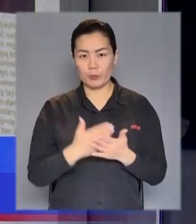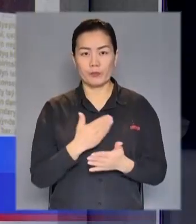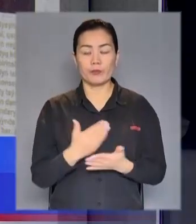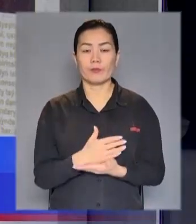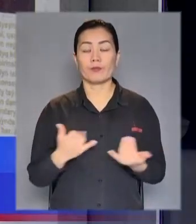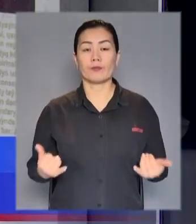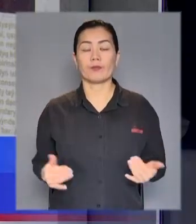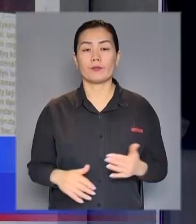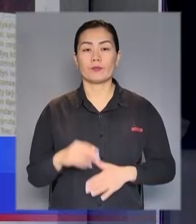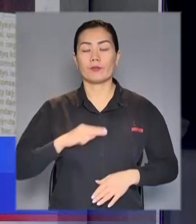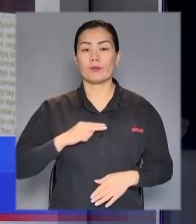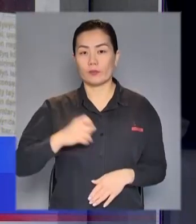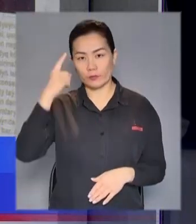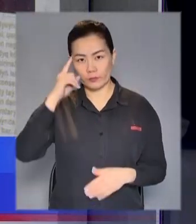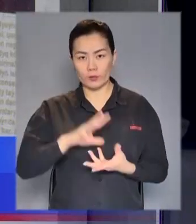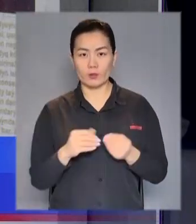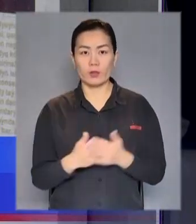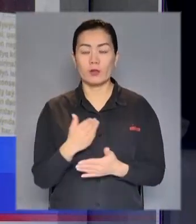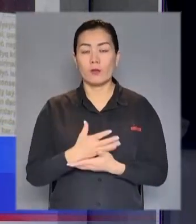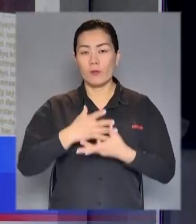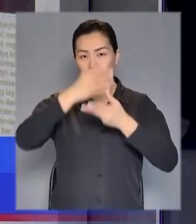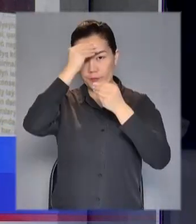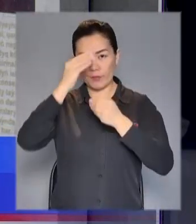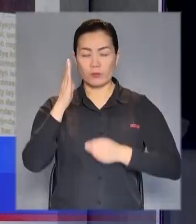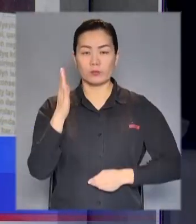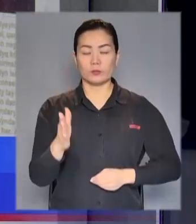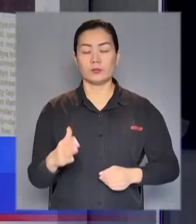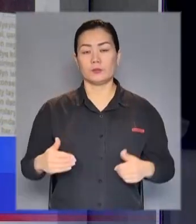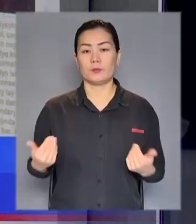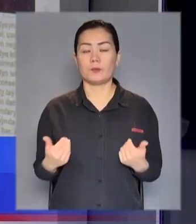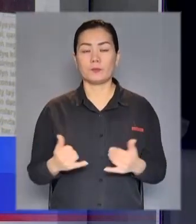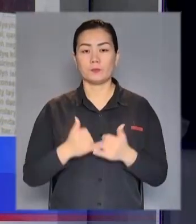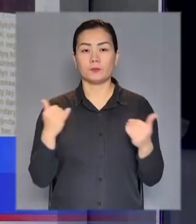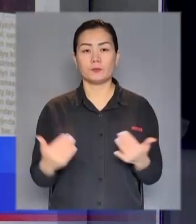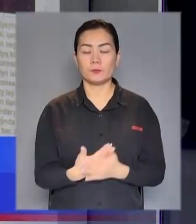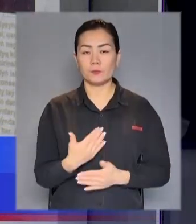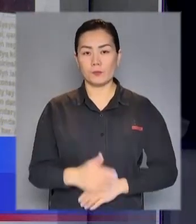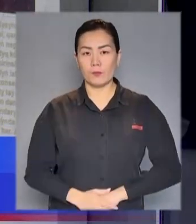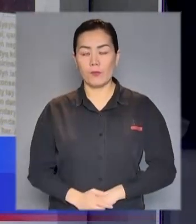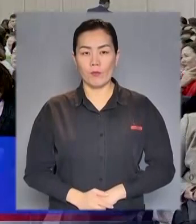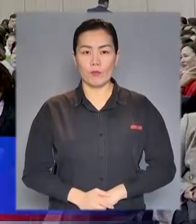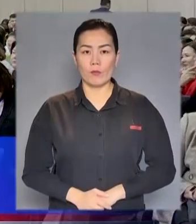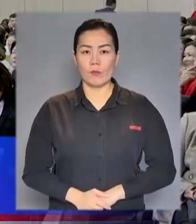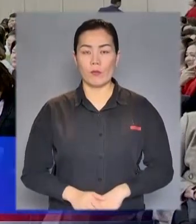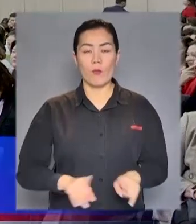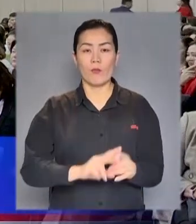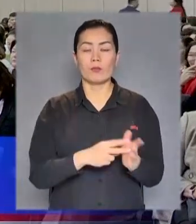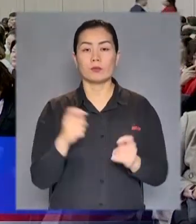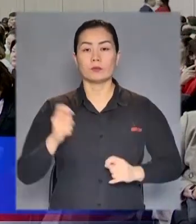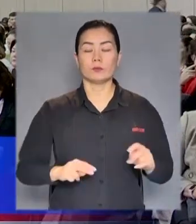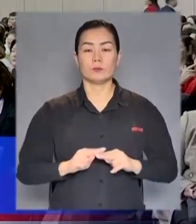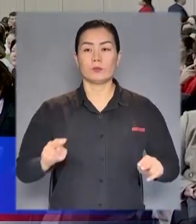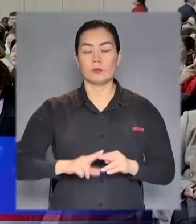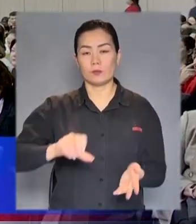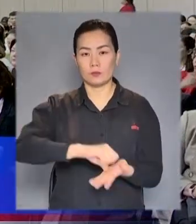информацию на данном мероприятии. И я думаю, что информация, полученная здесь, в будущем будет применяться мною на практике. Также в рамках саммита